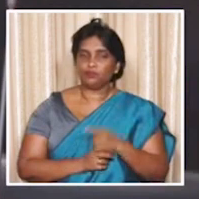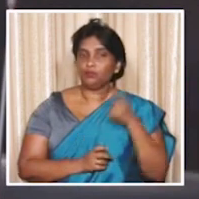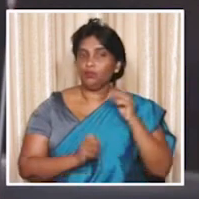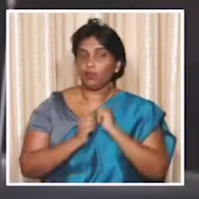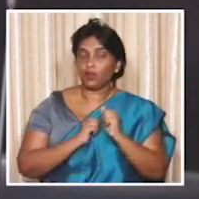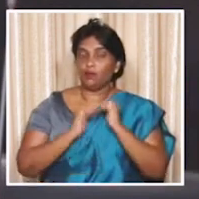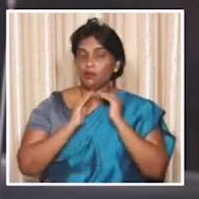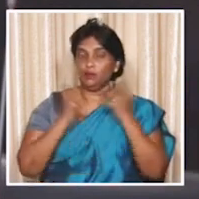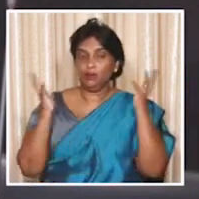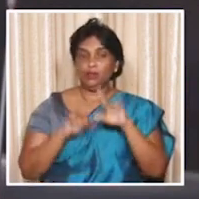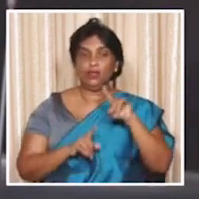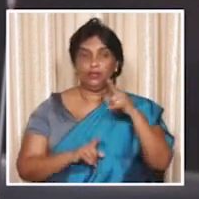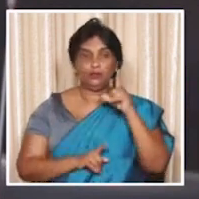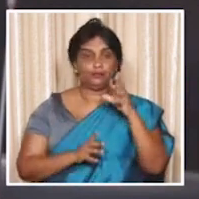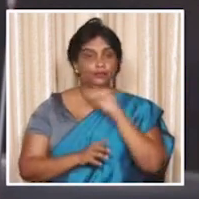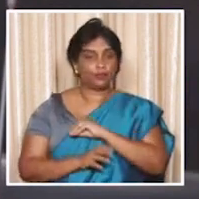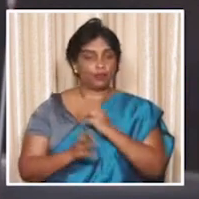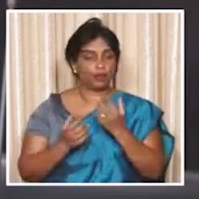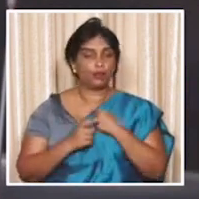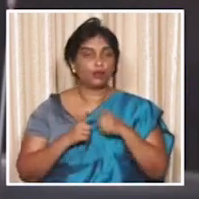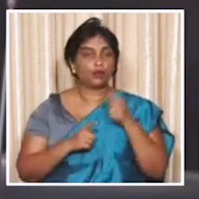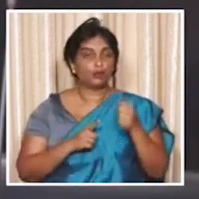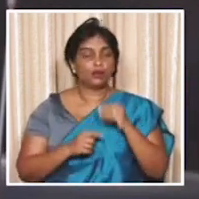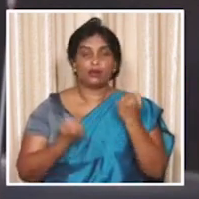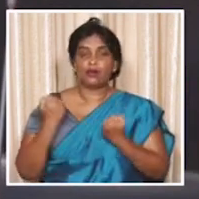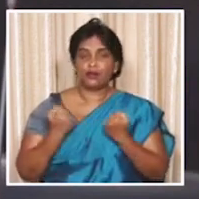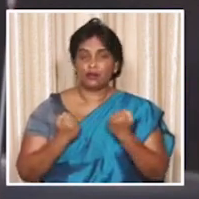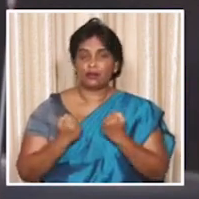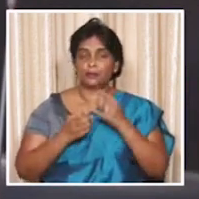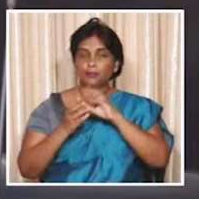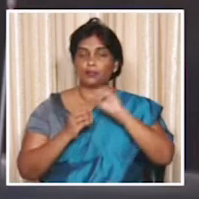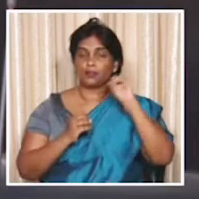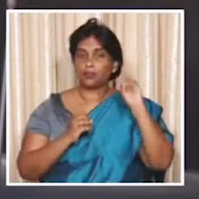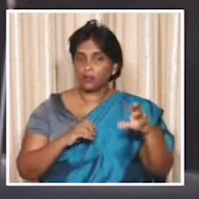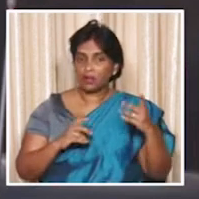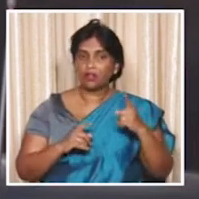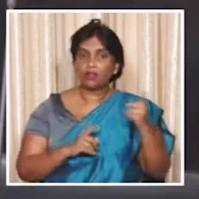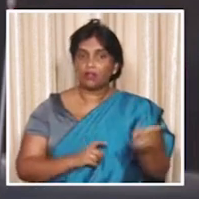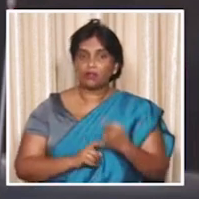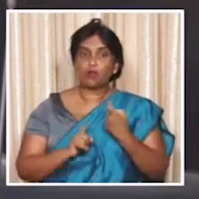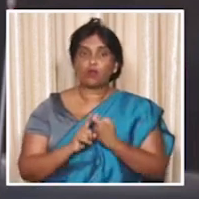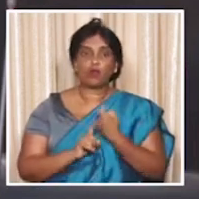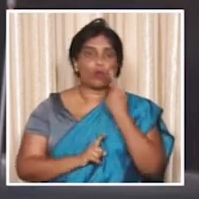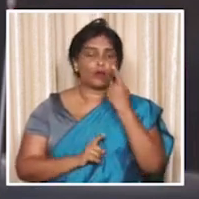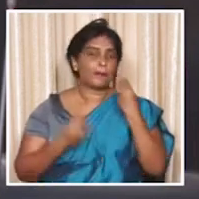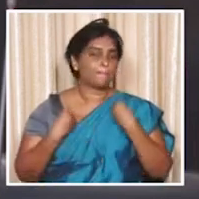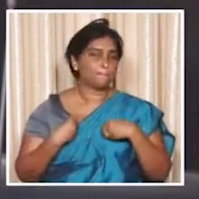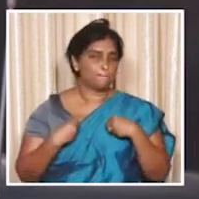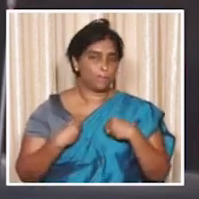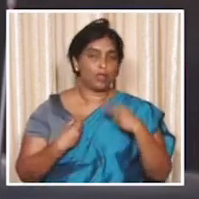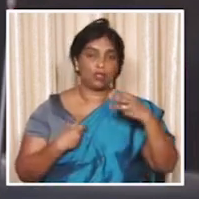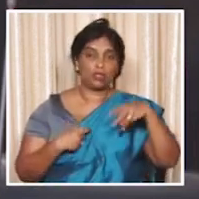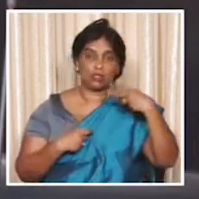ඩිපෝ 107න් ලැබිය යුතු ආදායම කොන්දොස්තර ඩ්‍රයිවර් ගෙනහල්ලා බදින්න නැති නිසා දවසකට කෝටියක් අලාභයි.